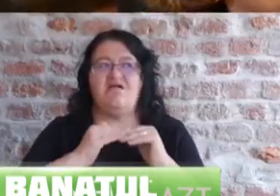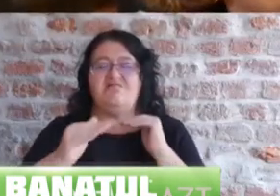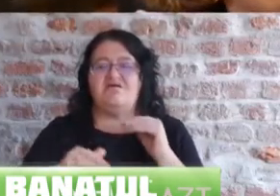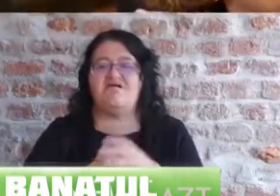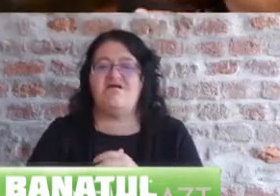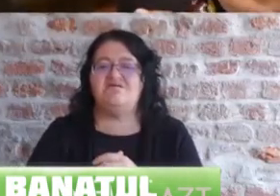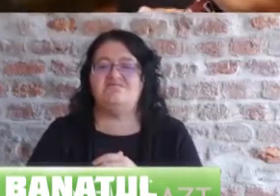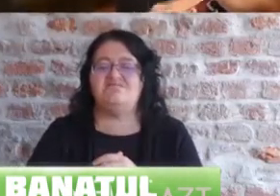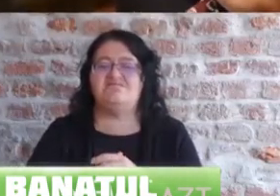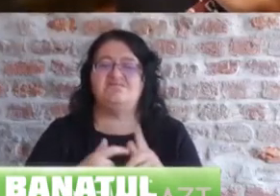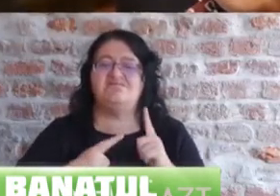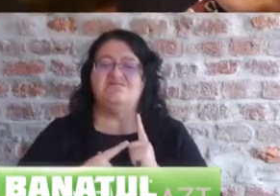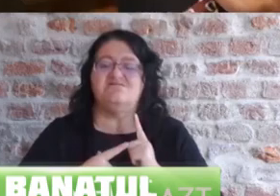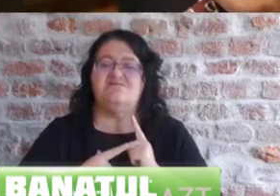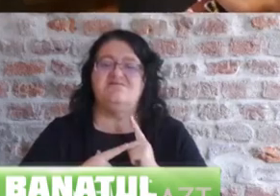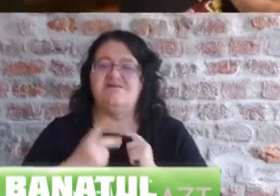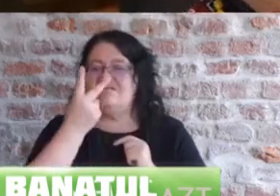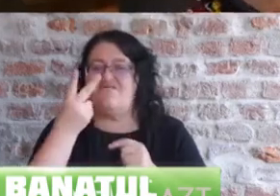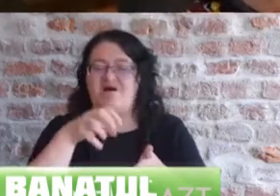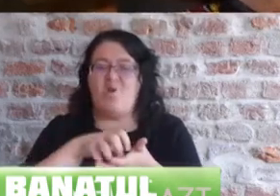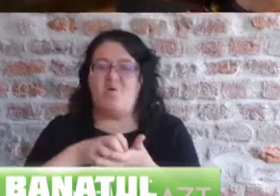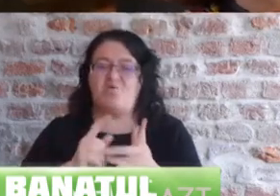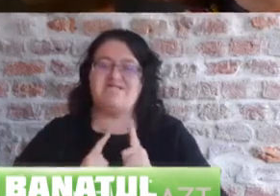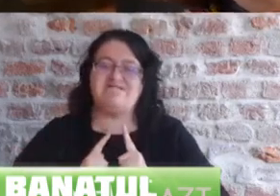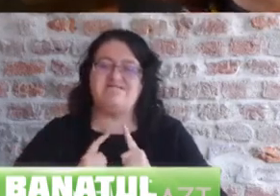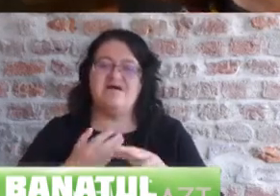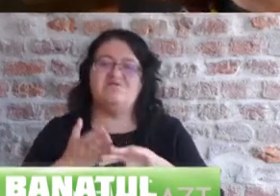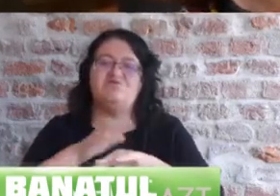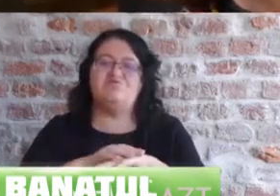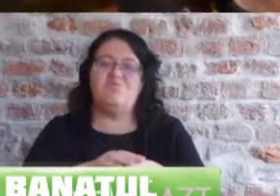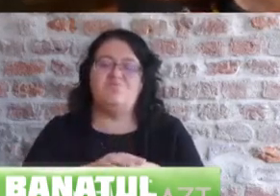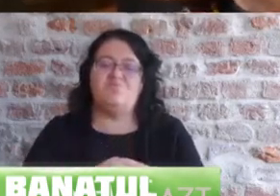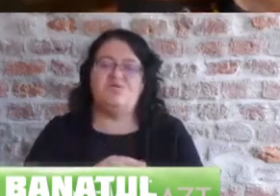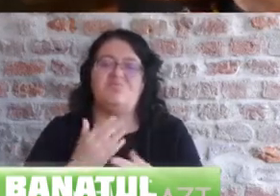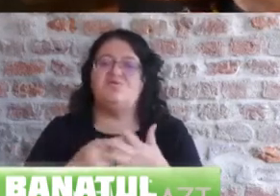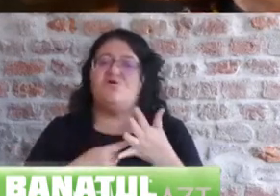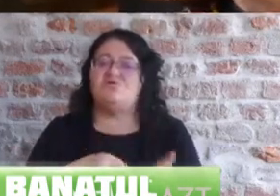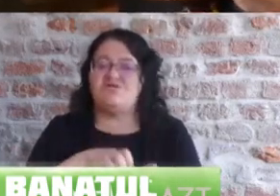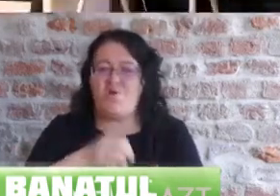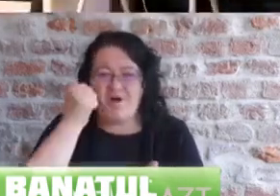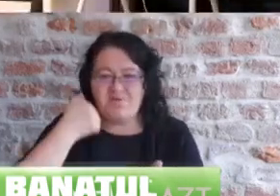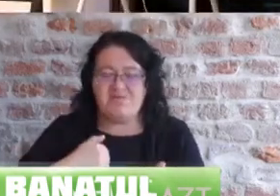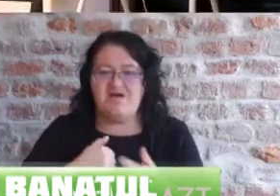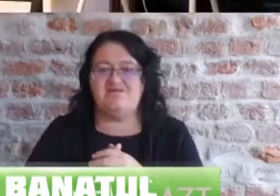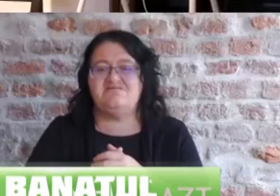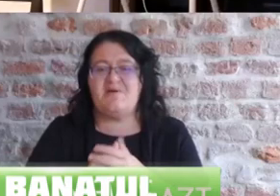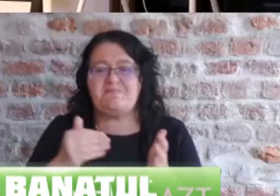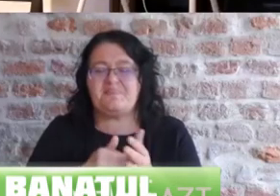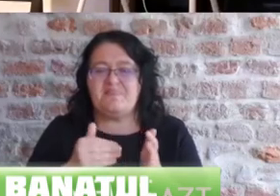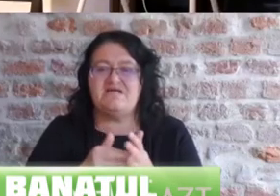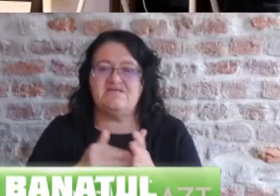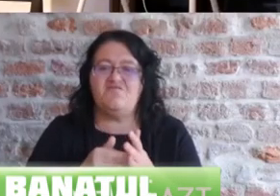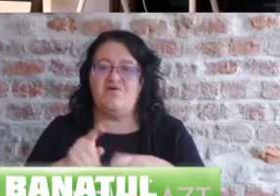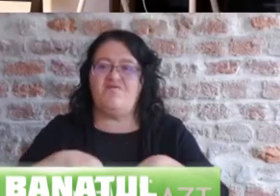terasă, se creează locuri de stat, dar mai mult decât atât, pentru că acest spațiu al pieței se activeze, e nevoie